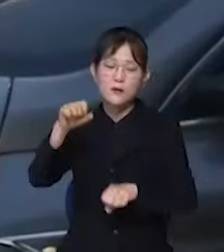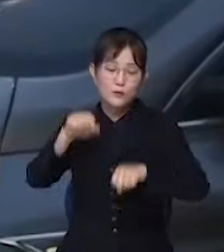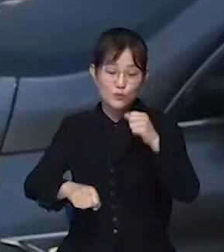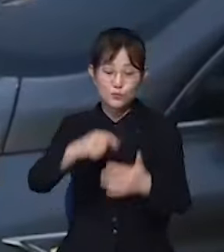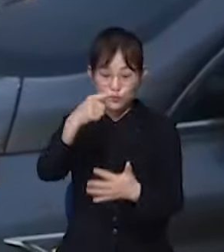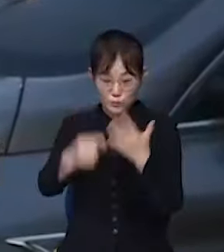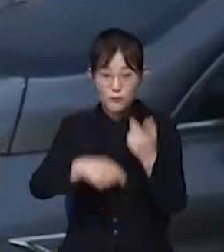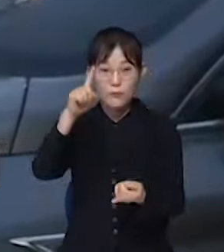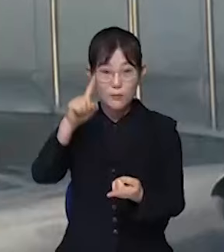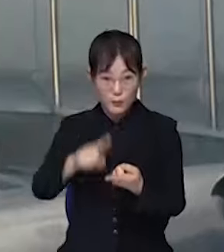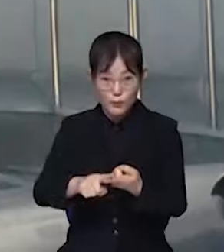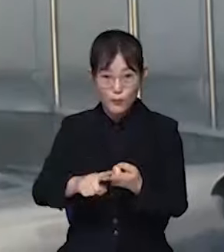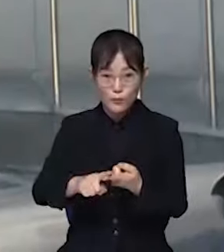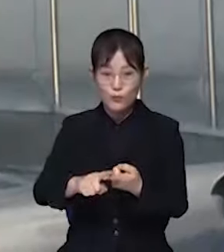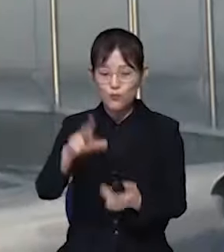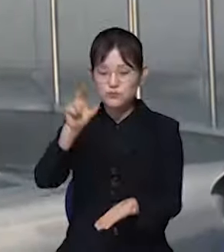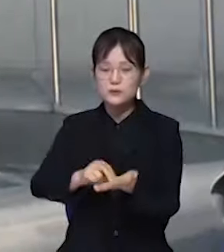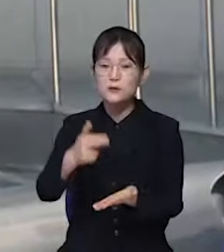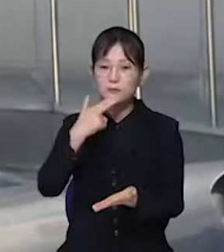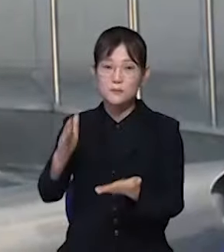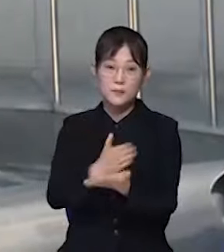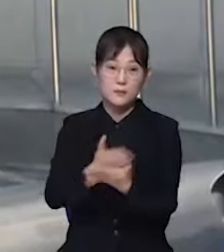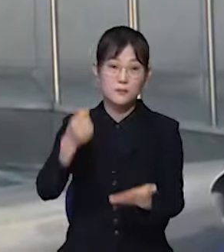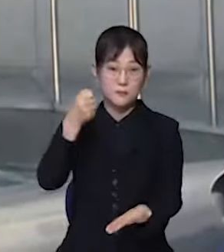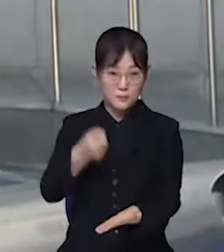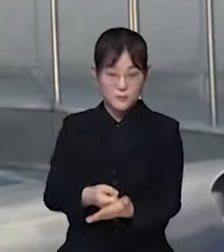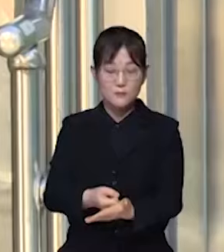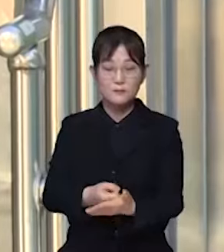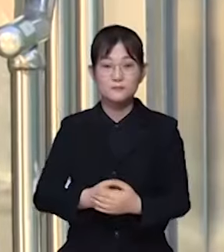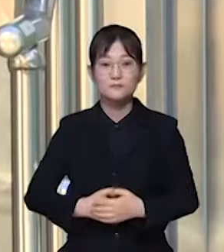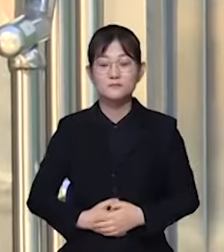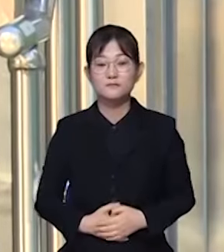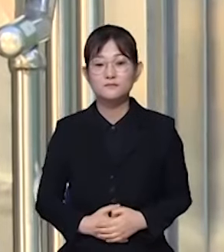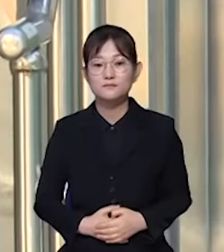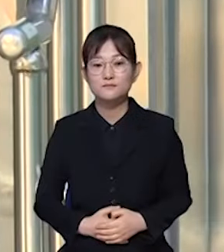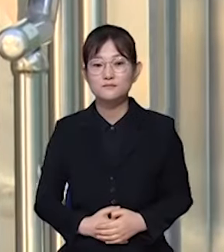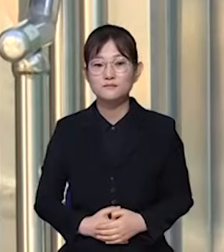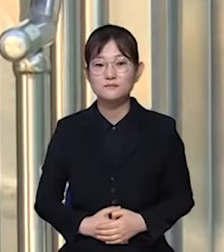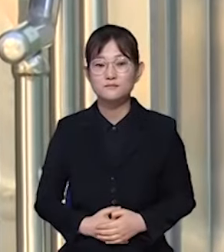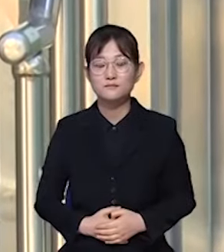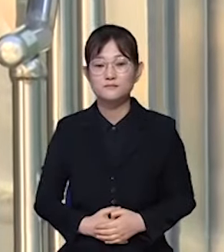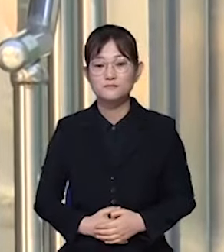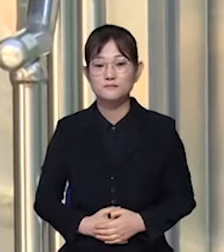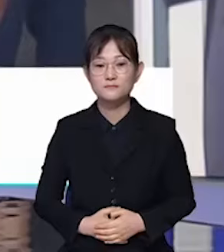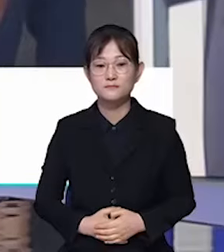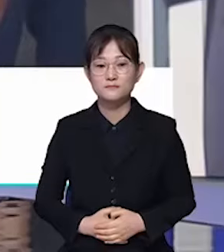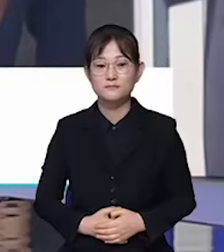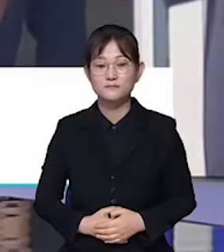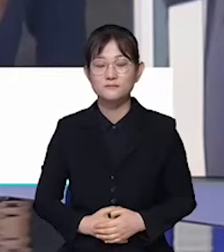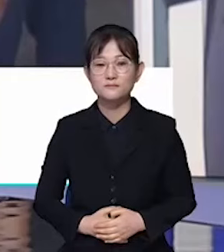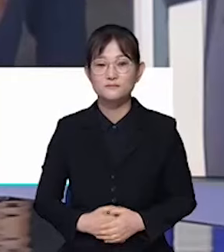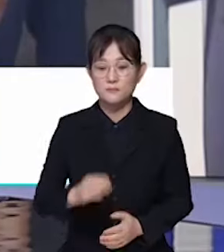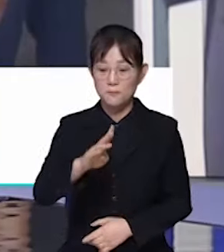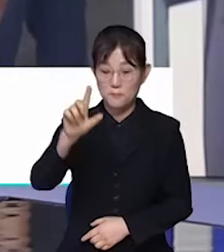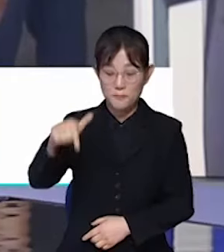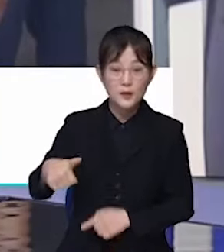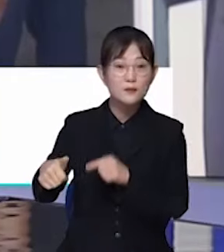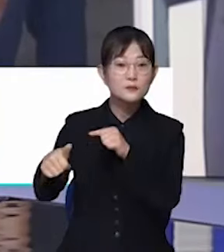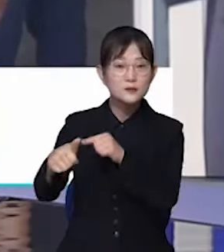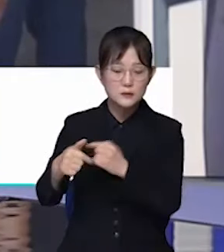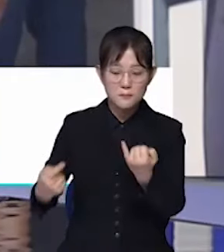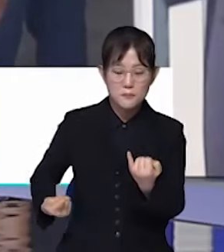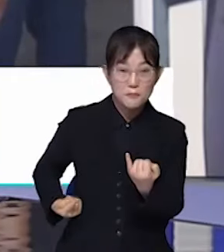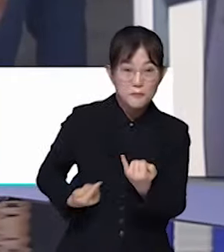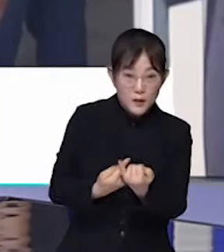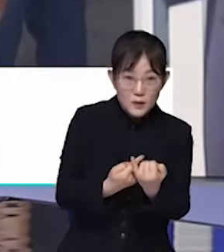따라 문제가 없는 것으로 판단했다고 해명했습니다. KBC 박승현입니다. 박대성이